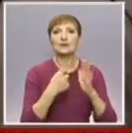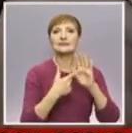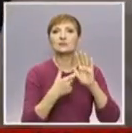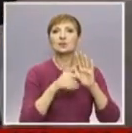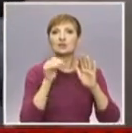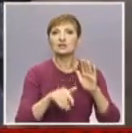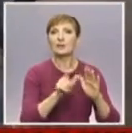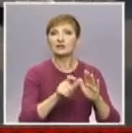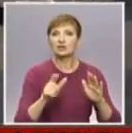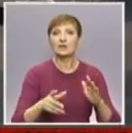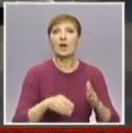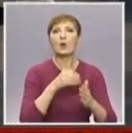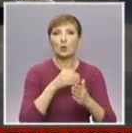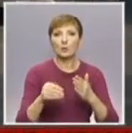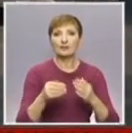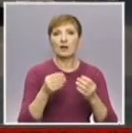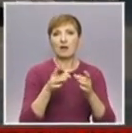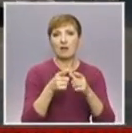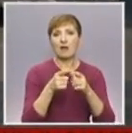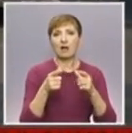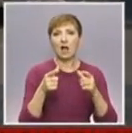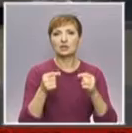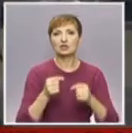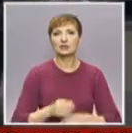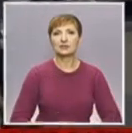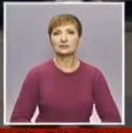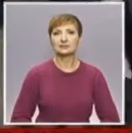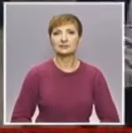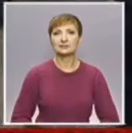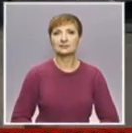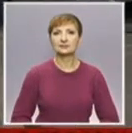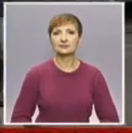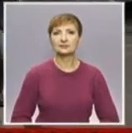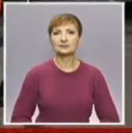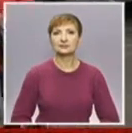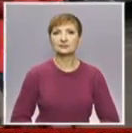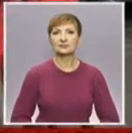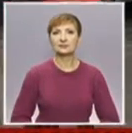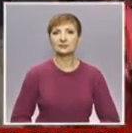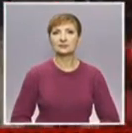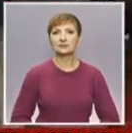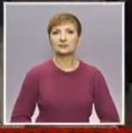700 тысяч пассажиров обзаведутся простыми в обращении проездными картами. Рамина Макримова, Мурат Айжанов, телеканал Алматы.